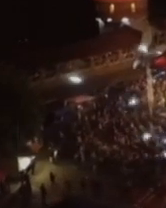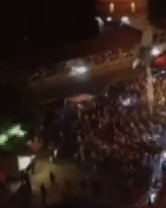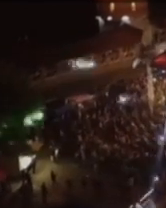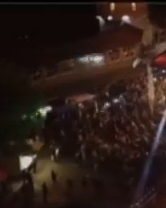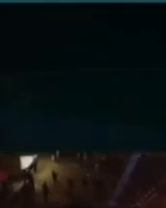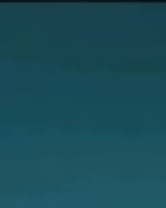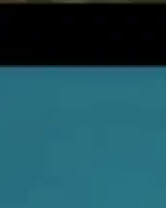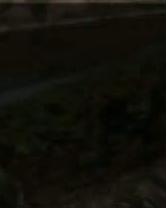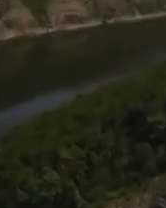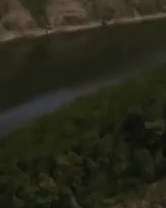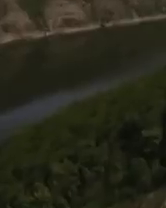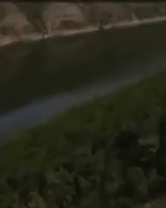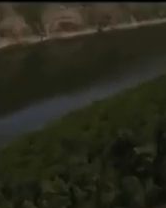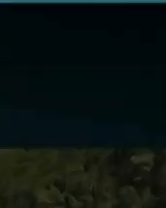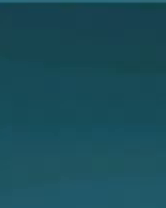Музика